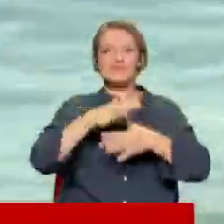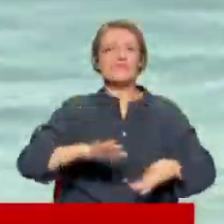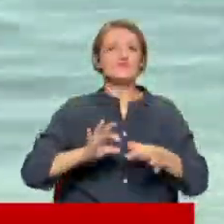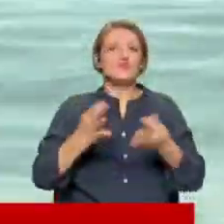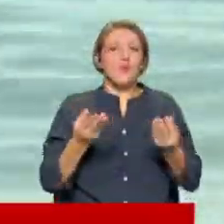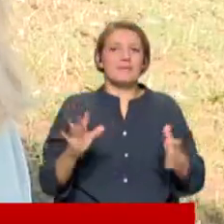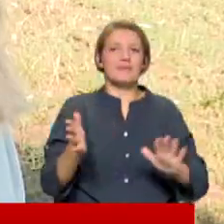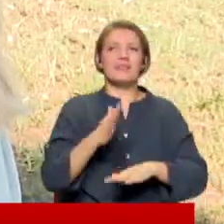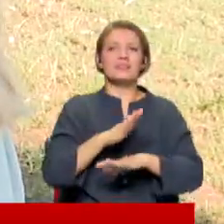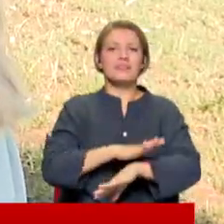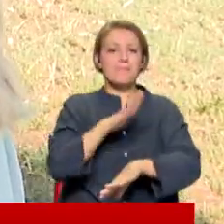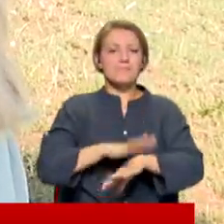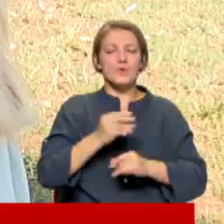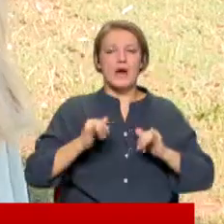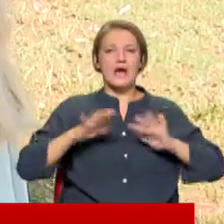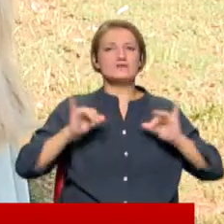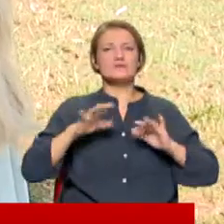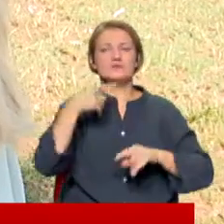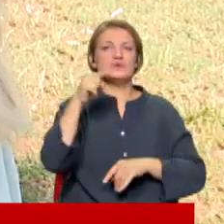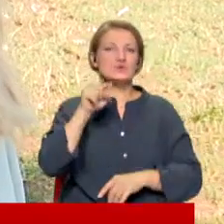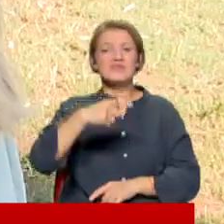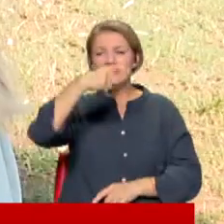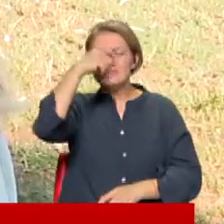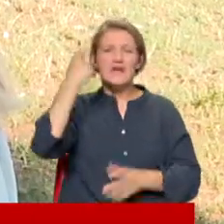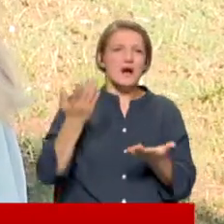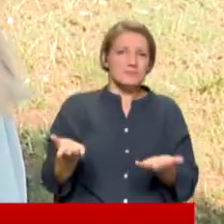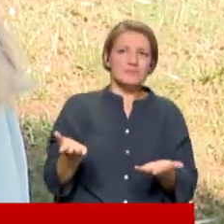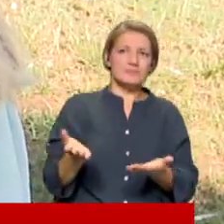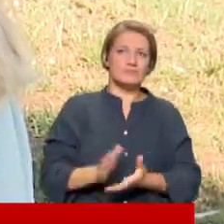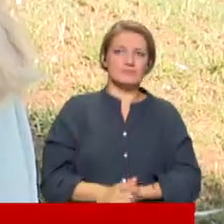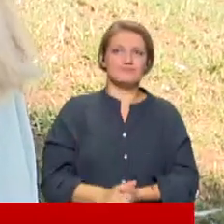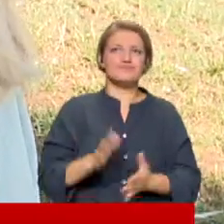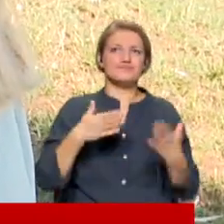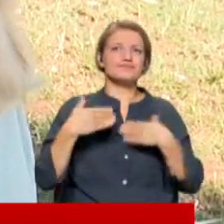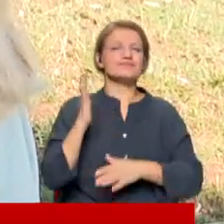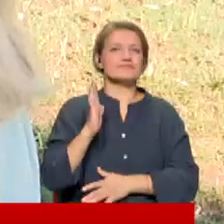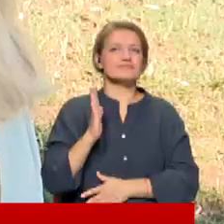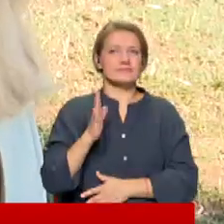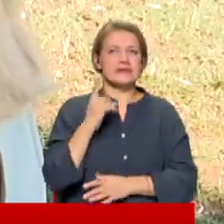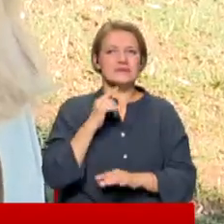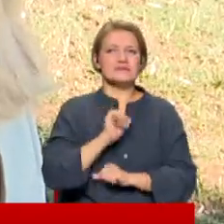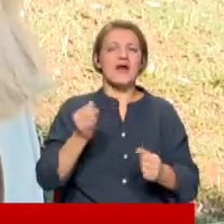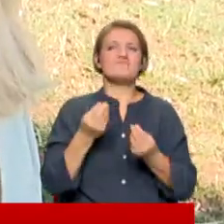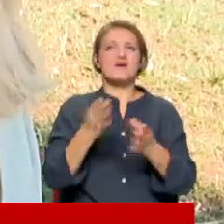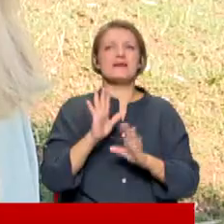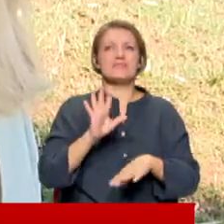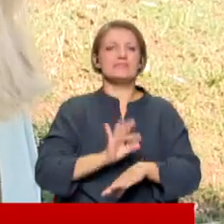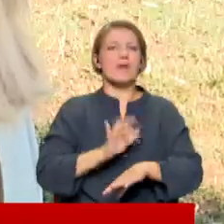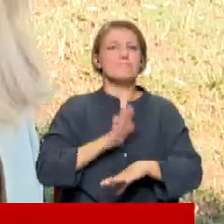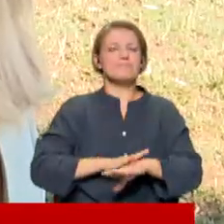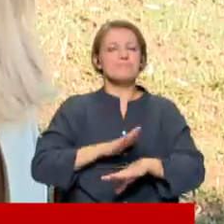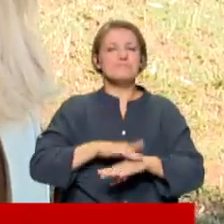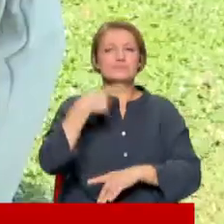en çok rahatsız eden Yoksa yani sıcağın kendisi fazla zarar vermez yani